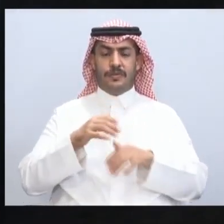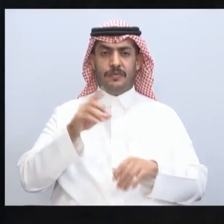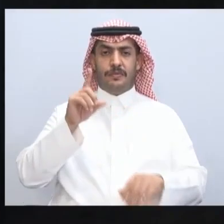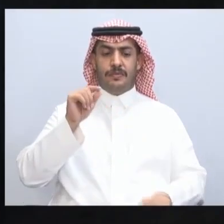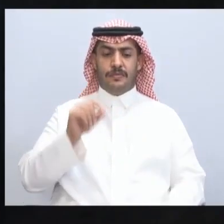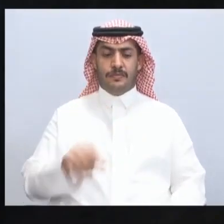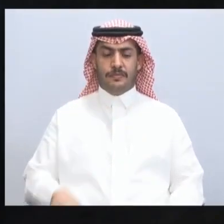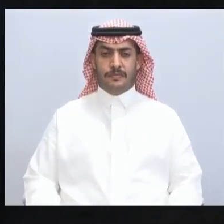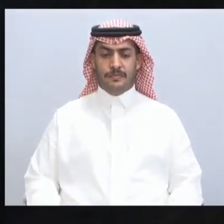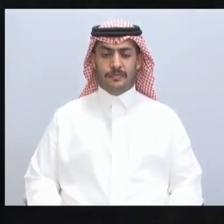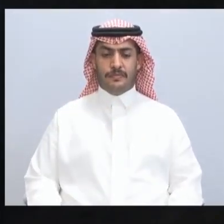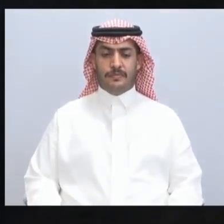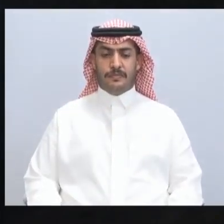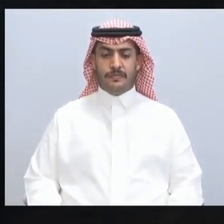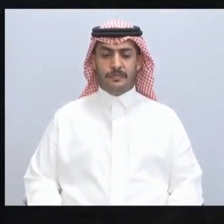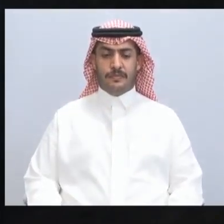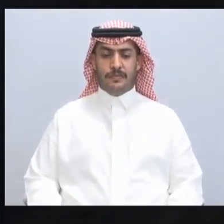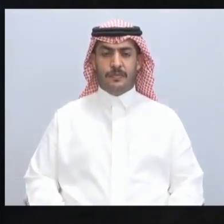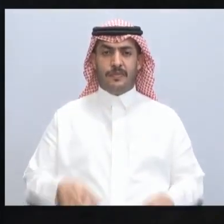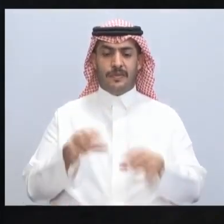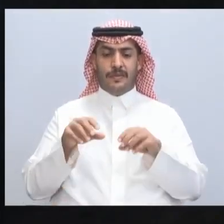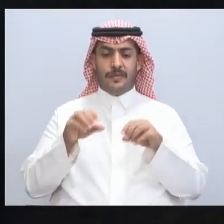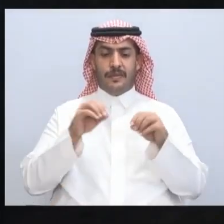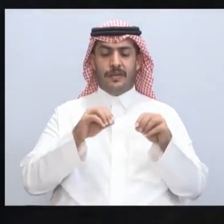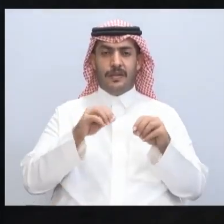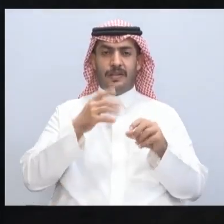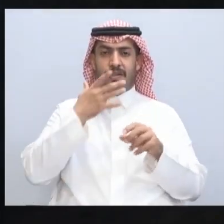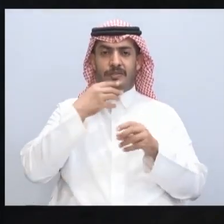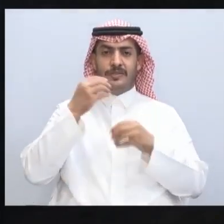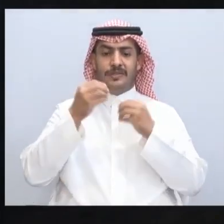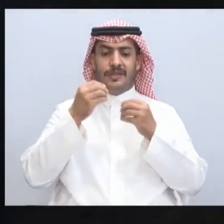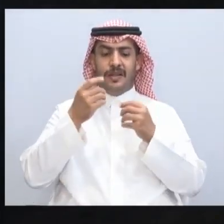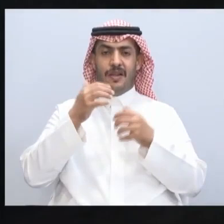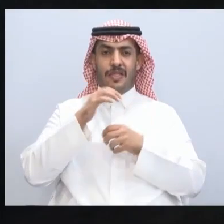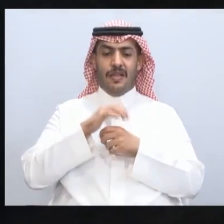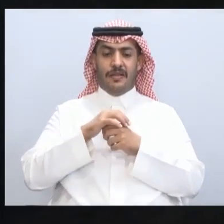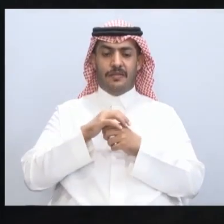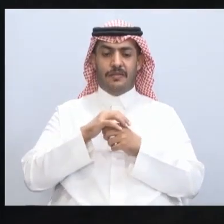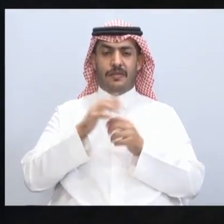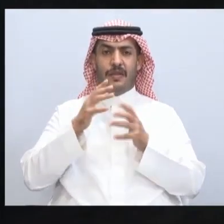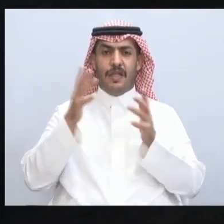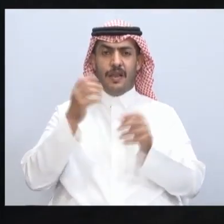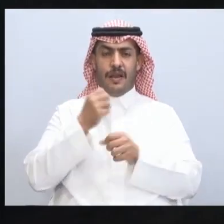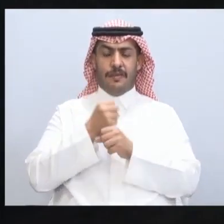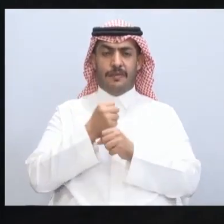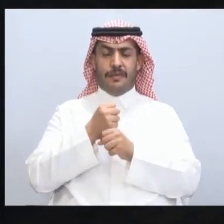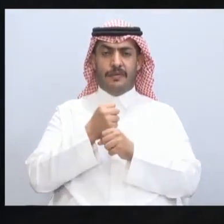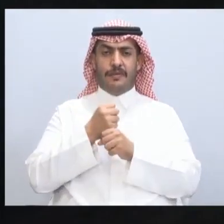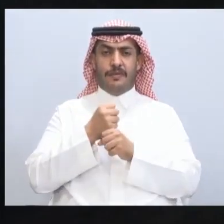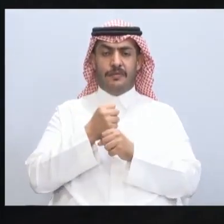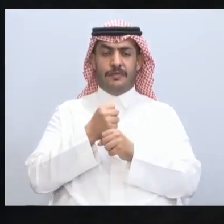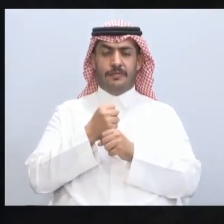بارك الله فيكم ننتقل الان الى اشكال الضغط كثره العمل